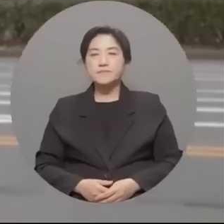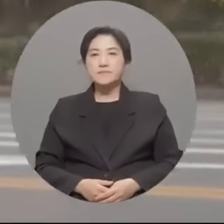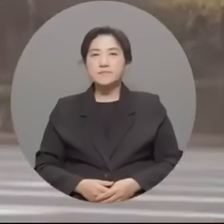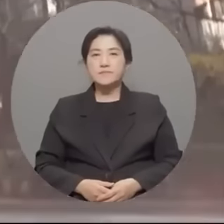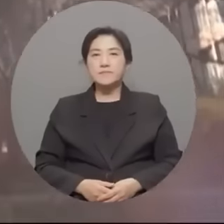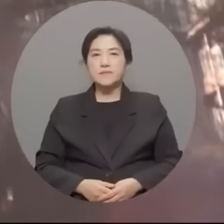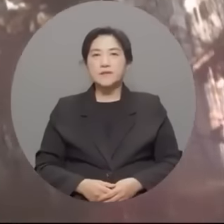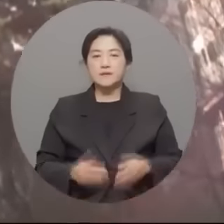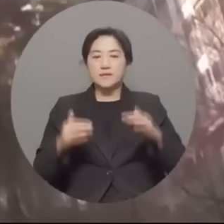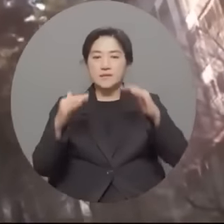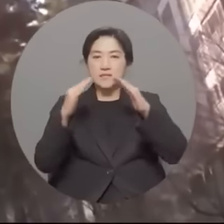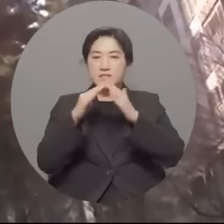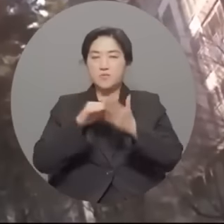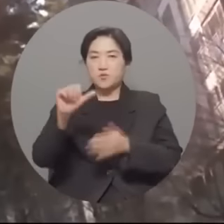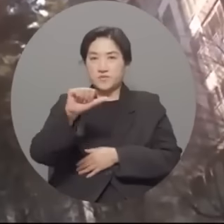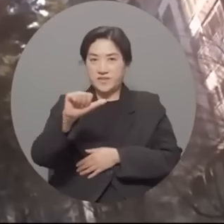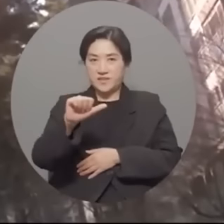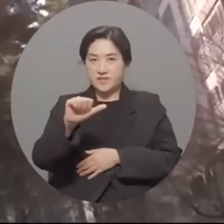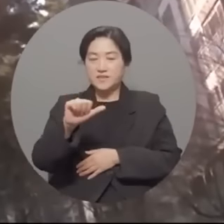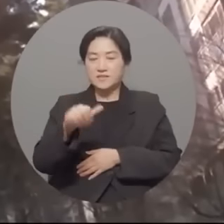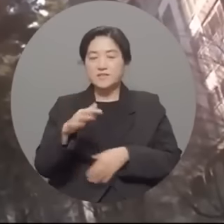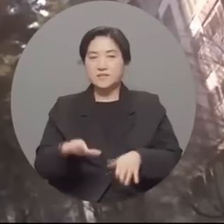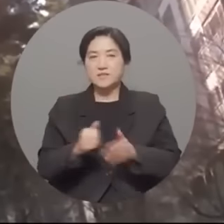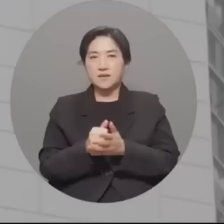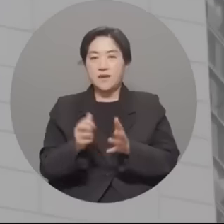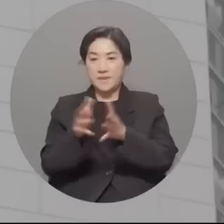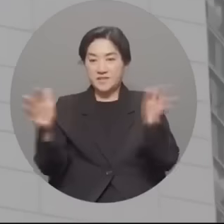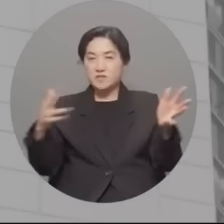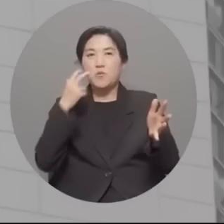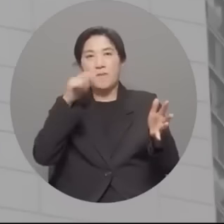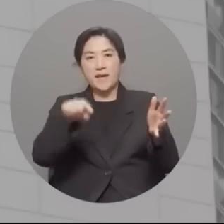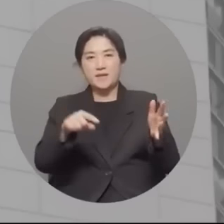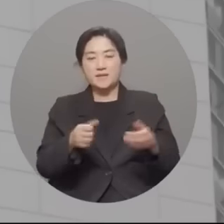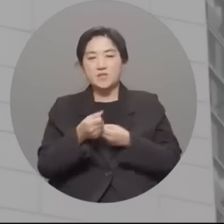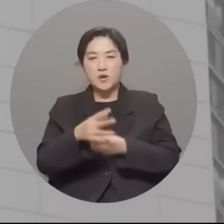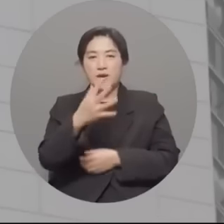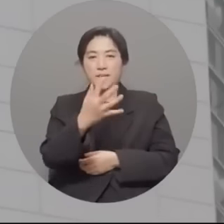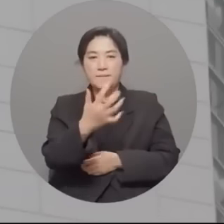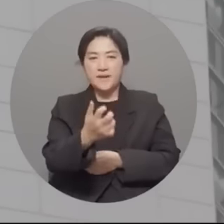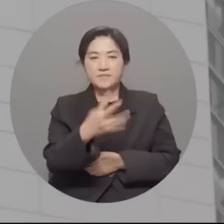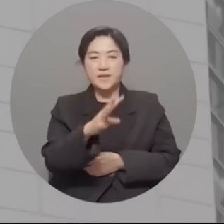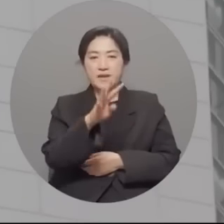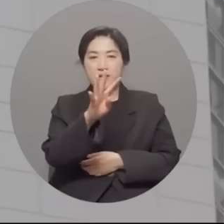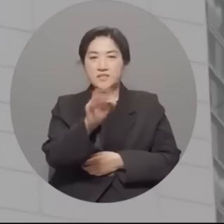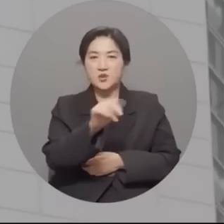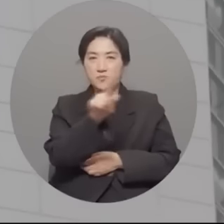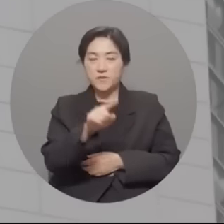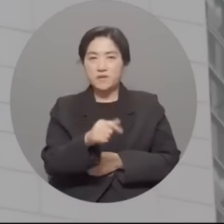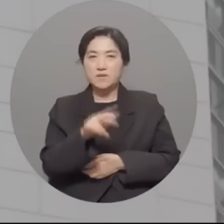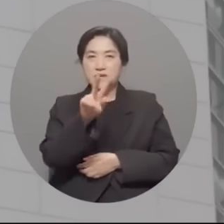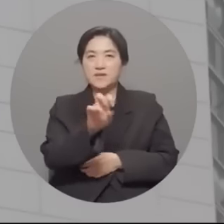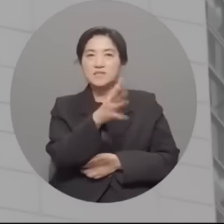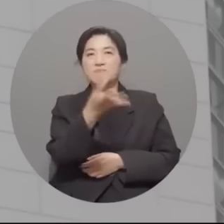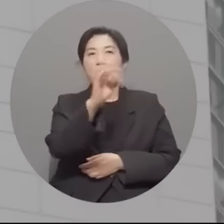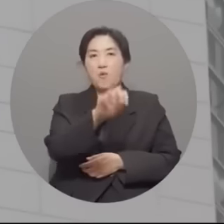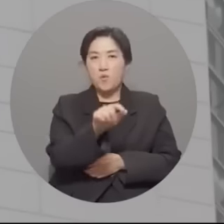5천 세대가 넘는 서울 송파구의 한 아파트 단지 전용 84m 시세가 24억원